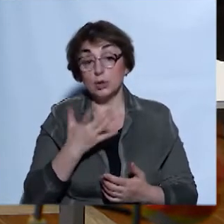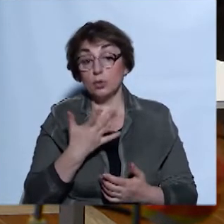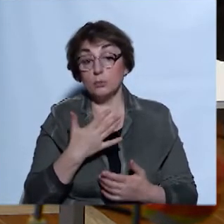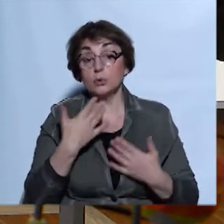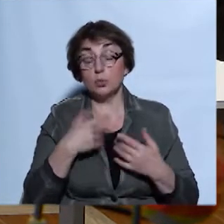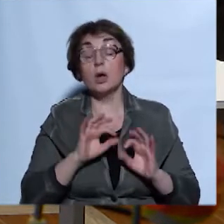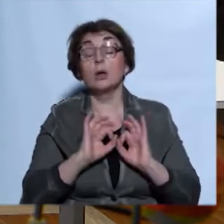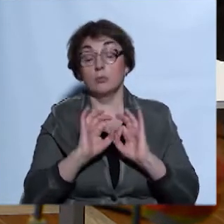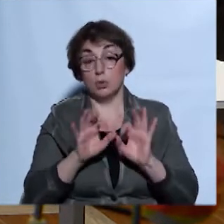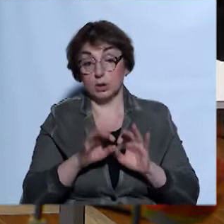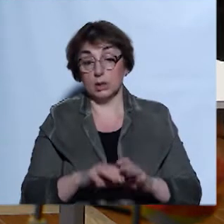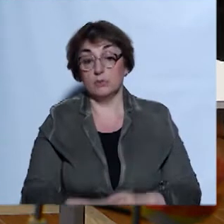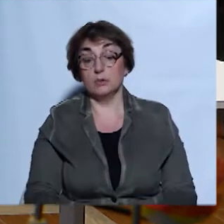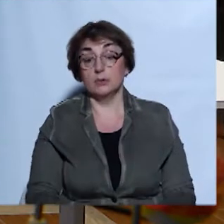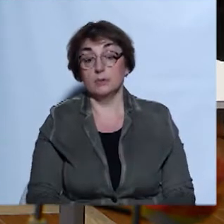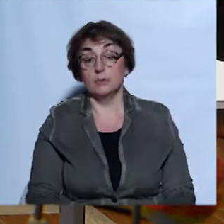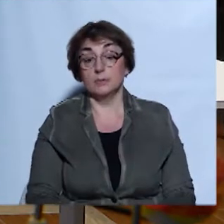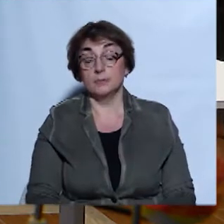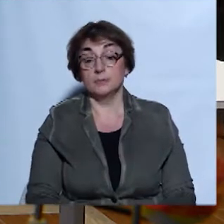უკვე ვისაუბრეთ.